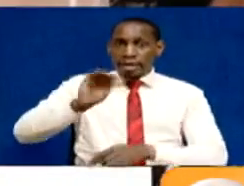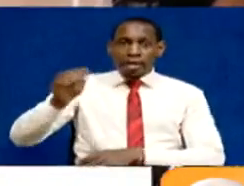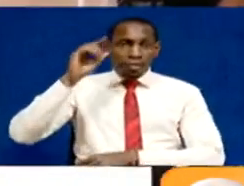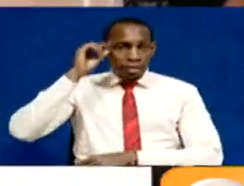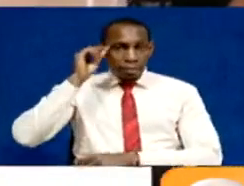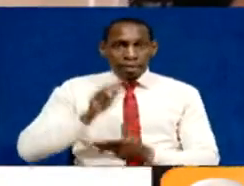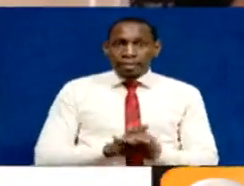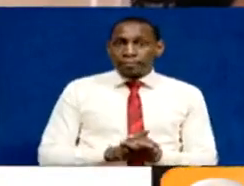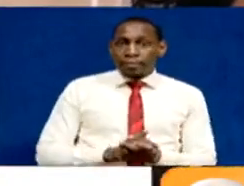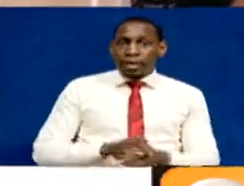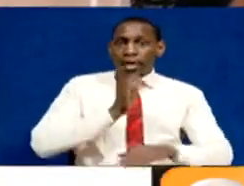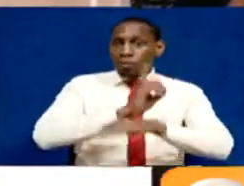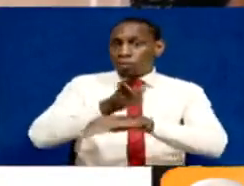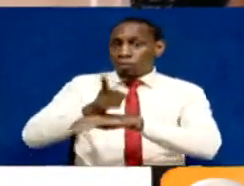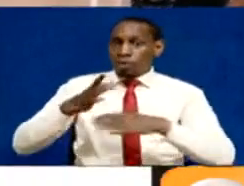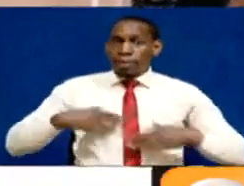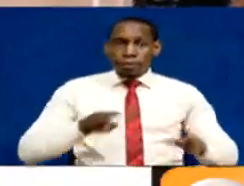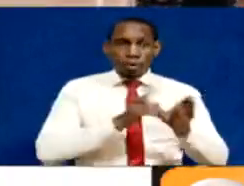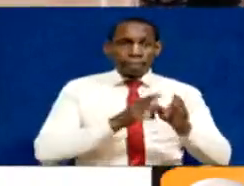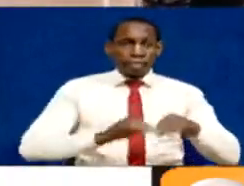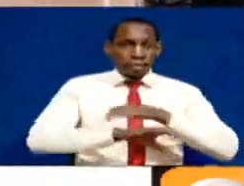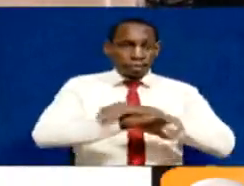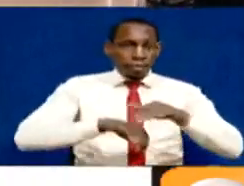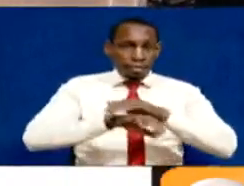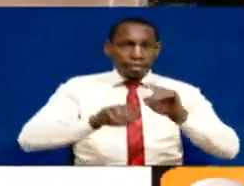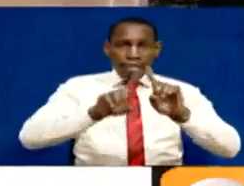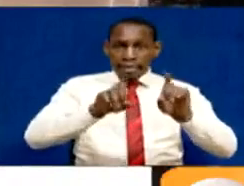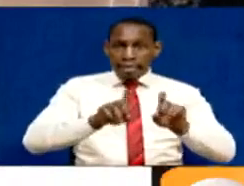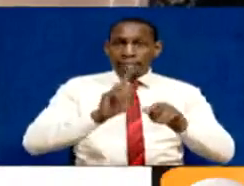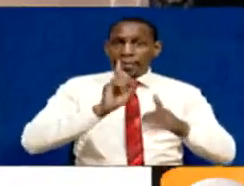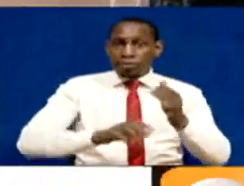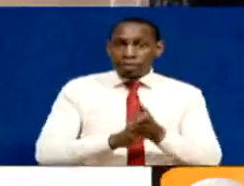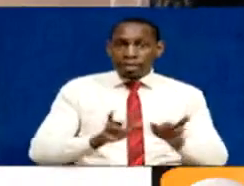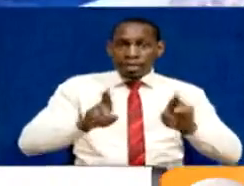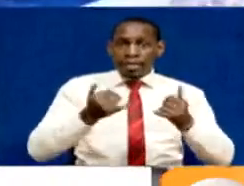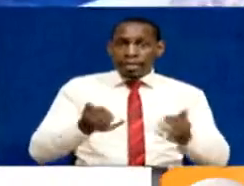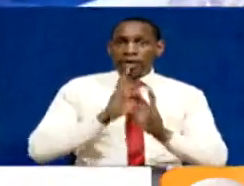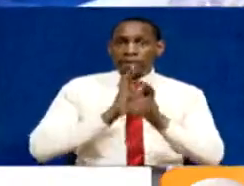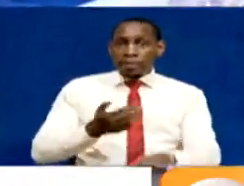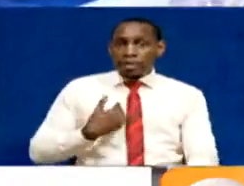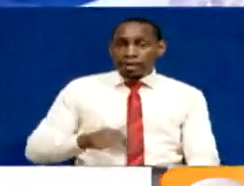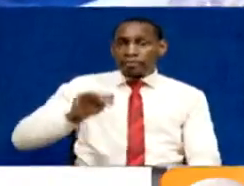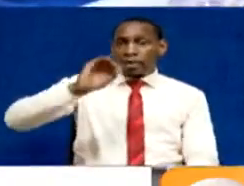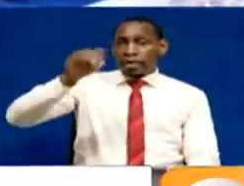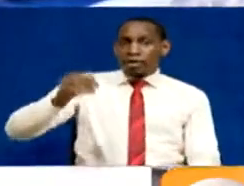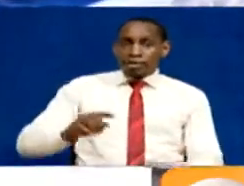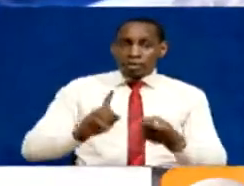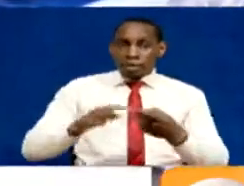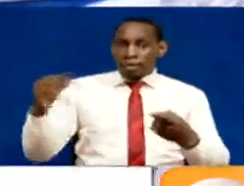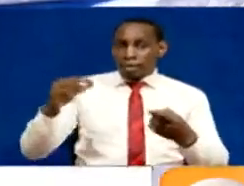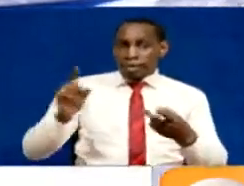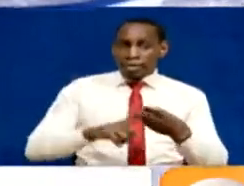ya Mombasa, alionya wanaoshiriki udanganyifu, akisema tayari kuna ripoti katika kaunti za